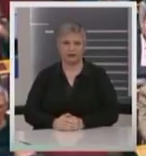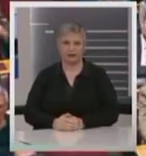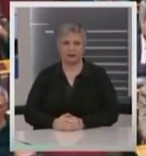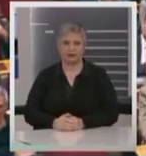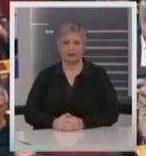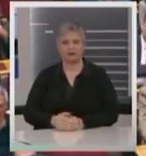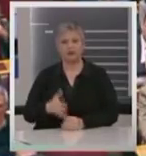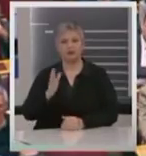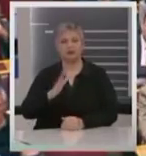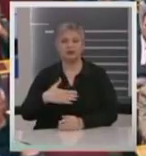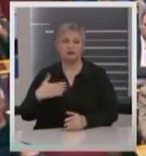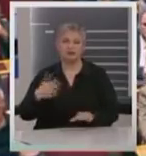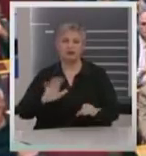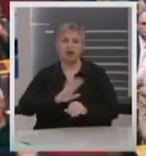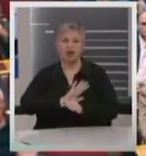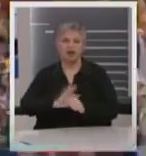Αρκετά.